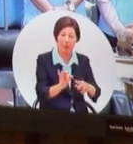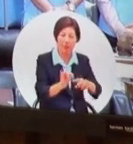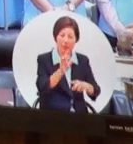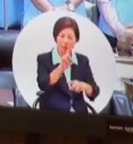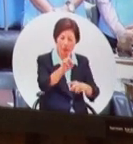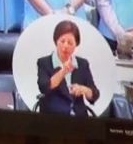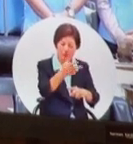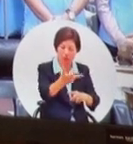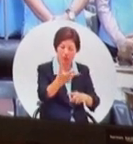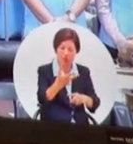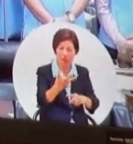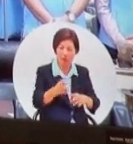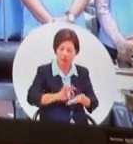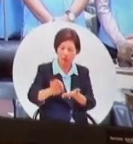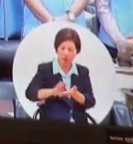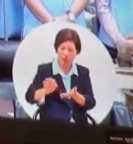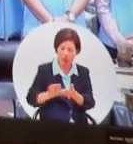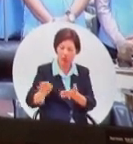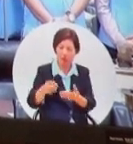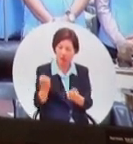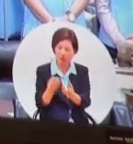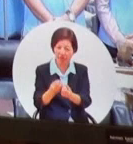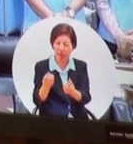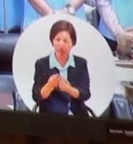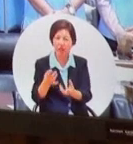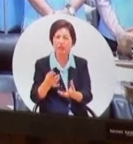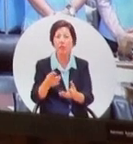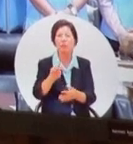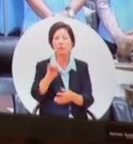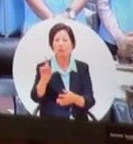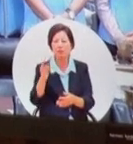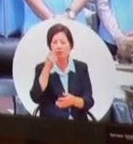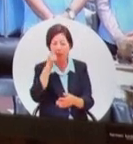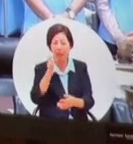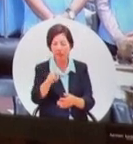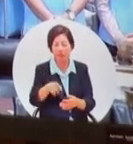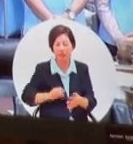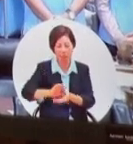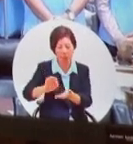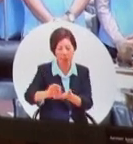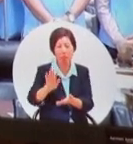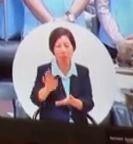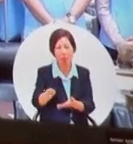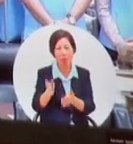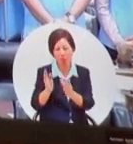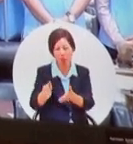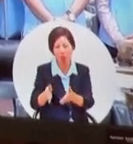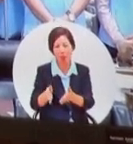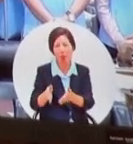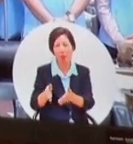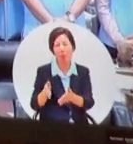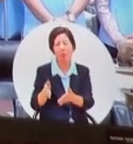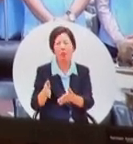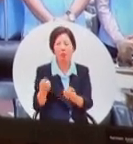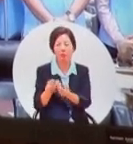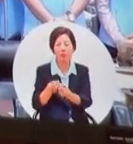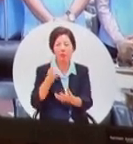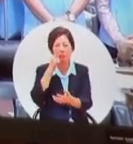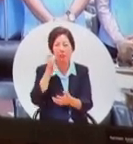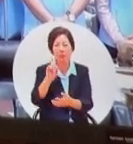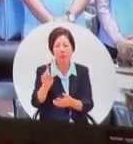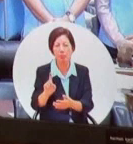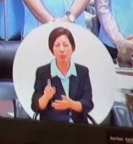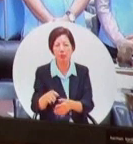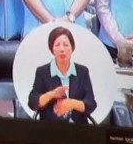在灾区上面，只有17%用在灾区上面，其他都跟灾区